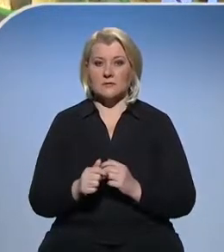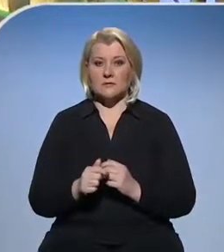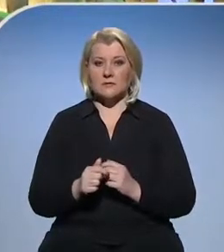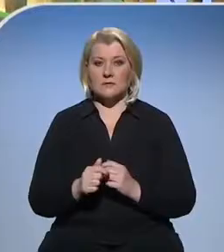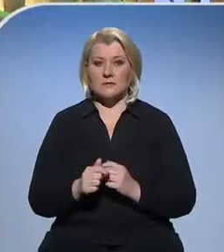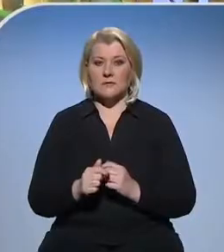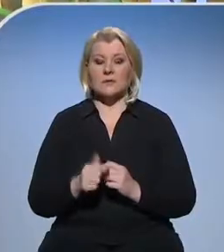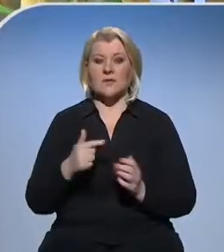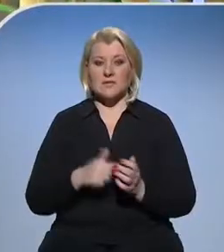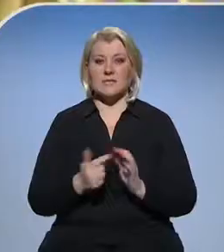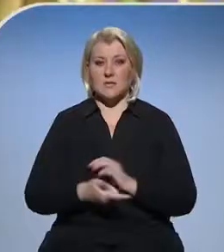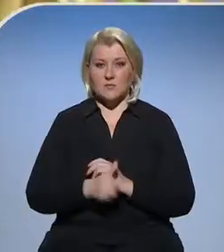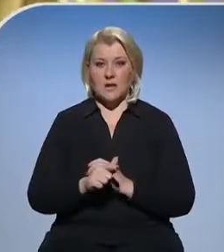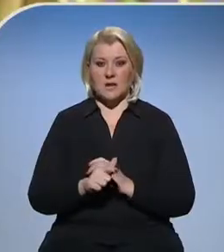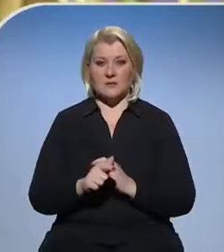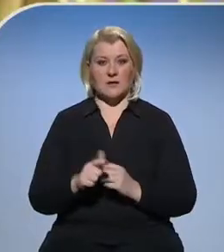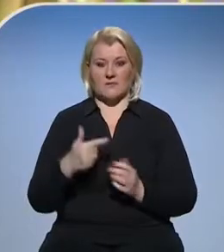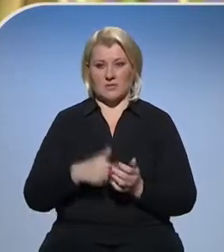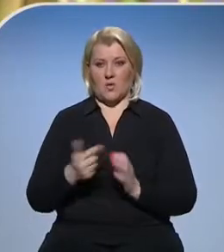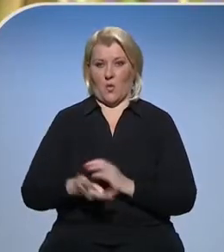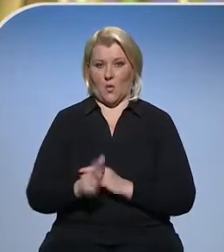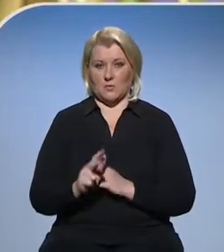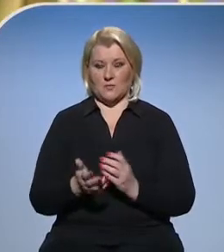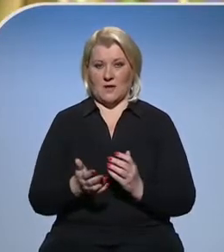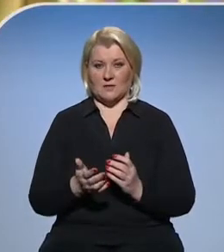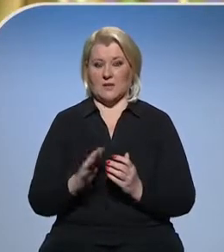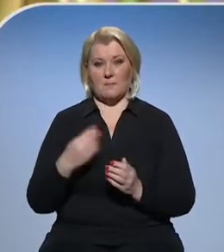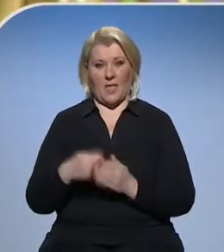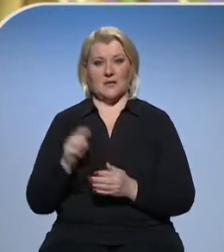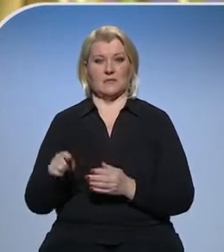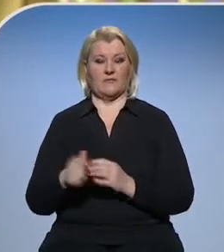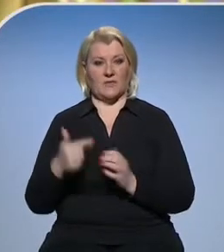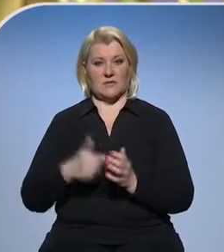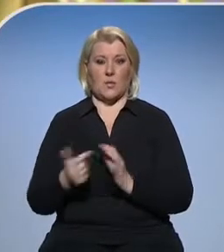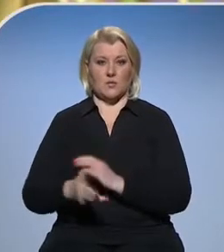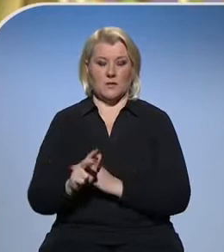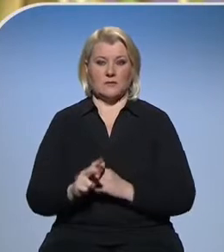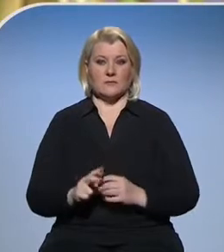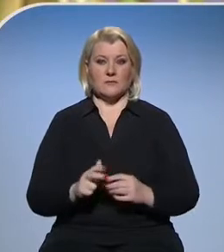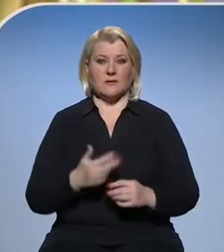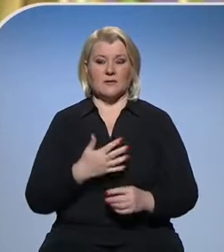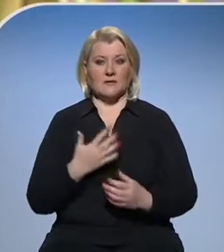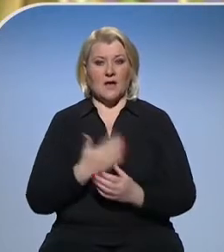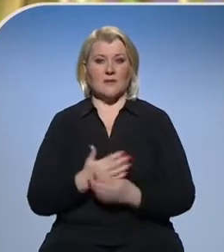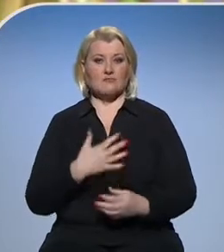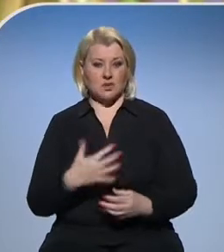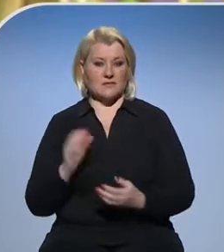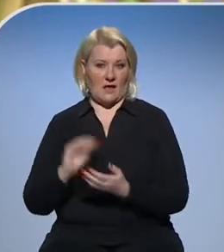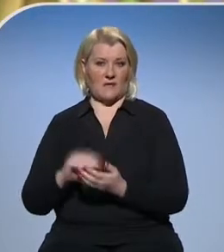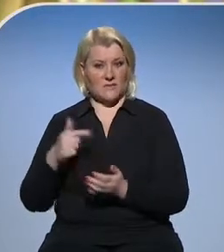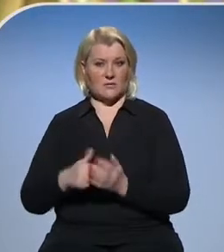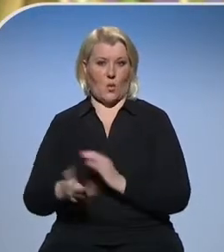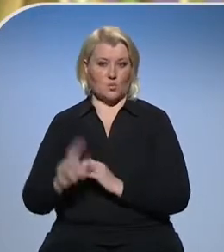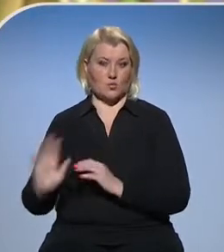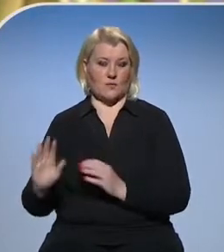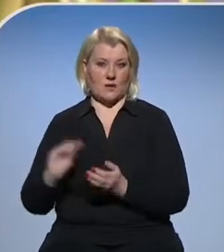roku 2017. Ale vlastně dotkne se nás to v roce 2018, tak jsem to myslela. Tak, daňovém přiznání z roku 2018. Mm-hmm. Když by někdo